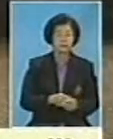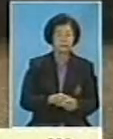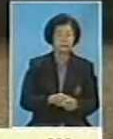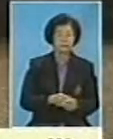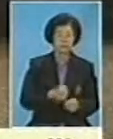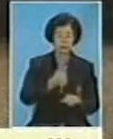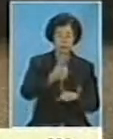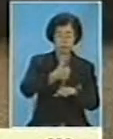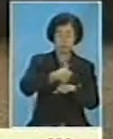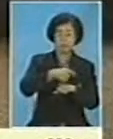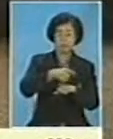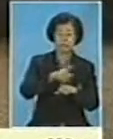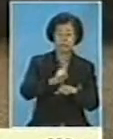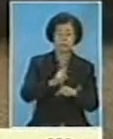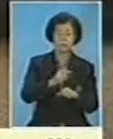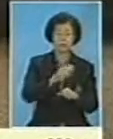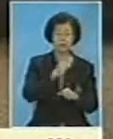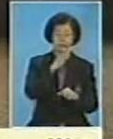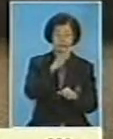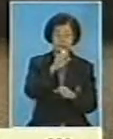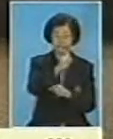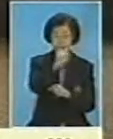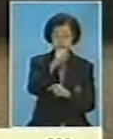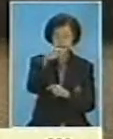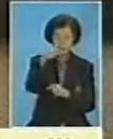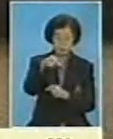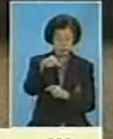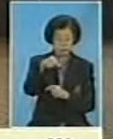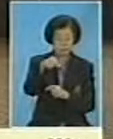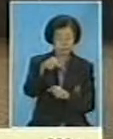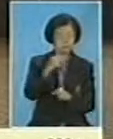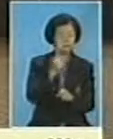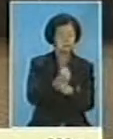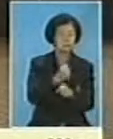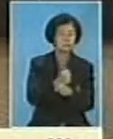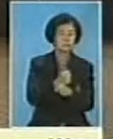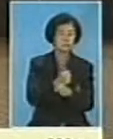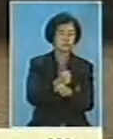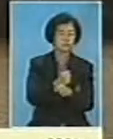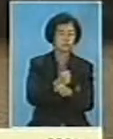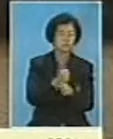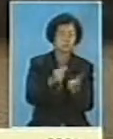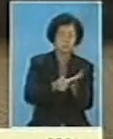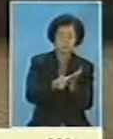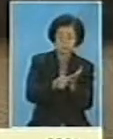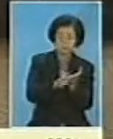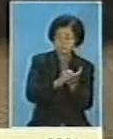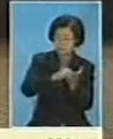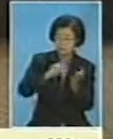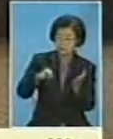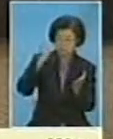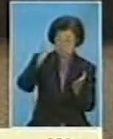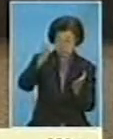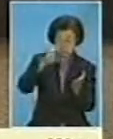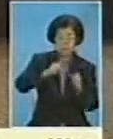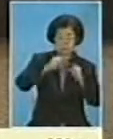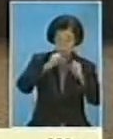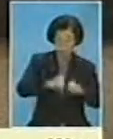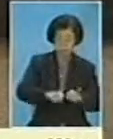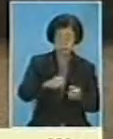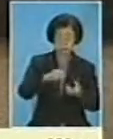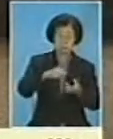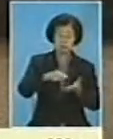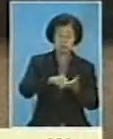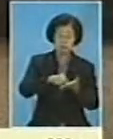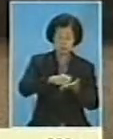พครับหากสภาแห่งนี้ได้ดำเนินการถอดถอนต่อไปและลงมติถอดถอนกับผ